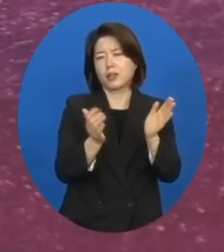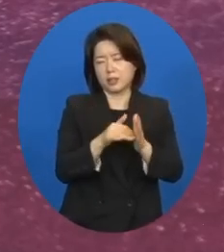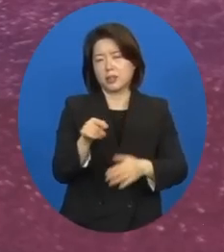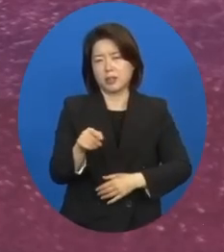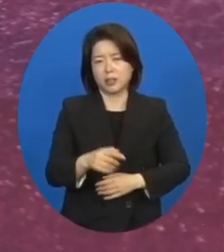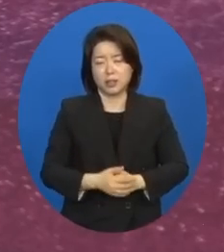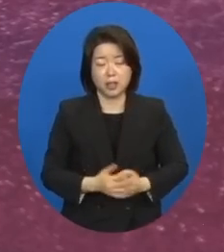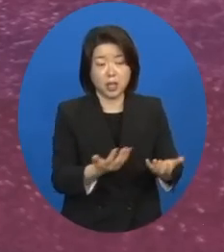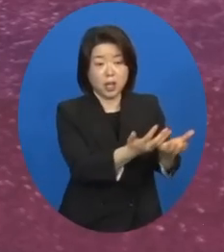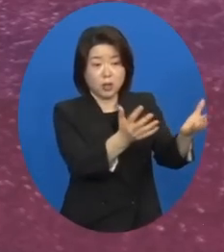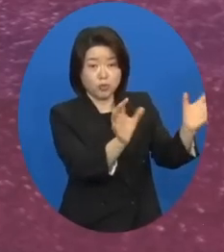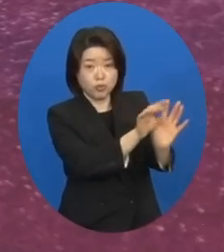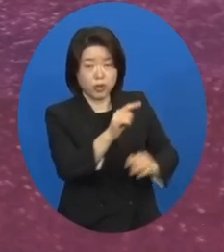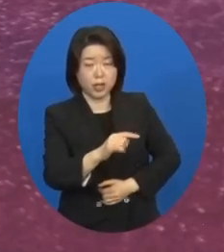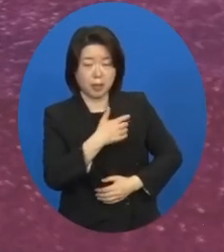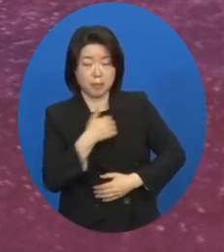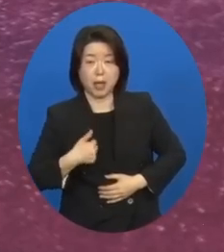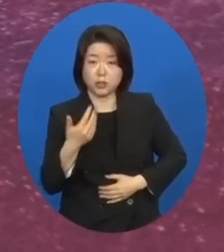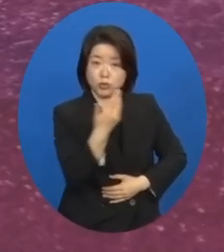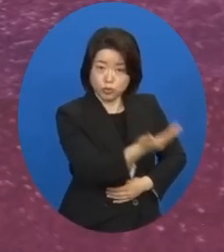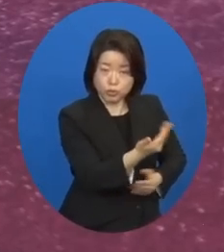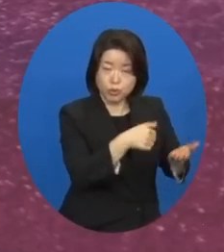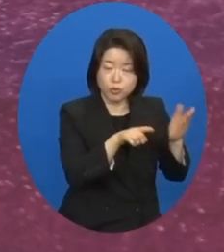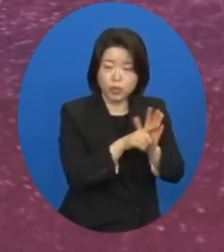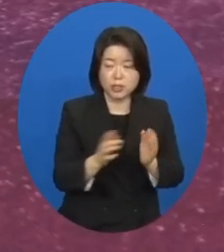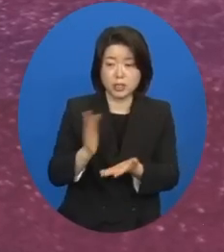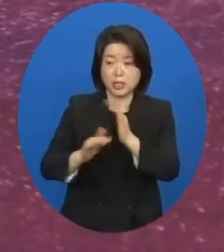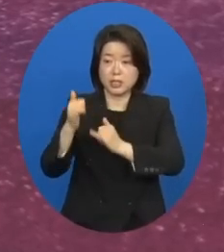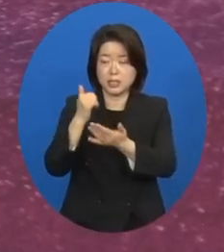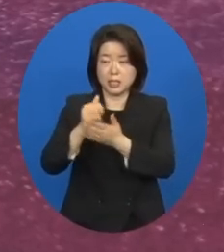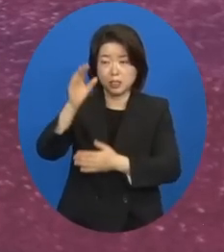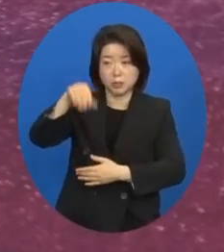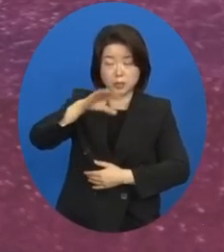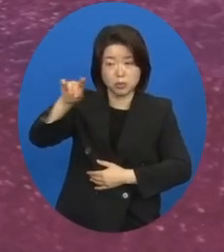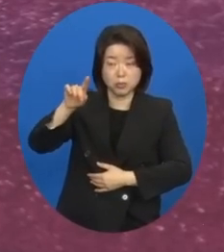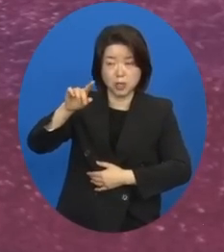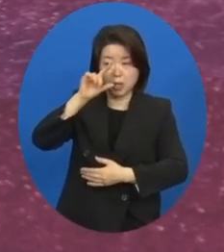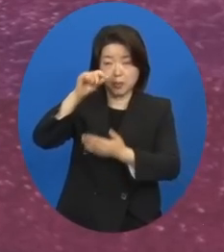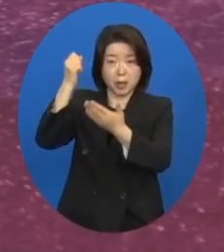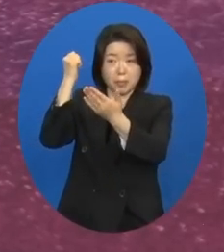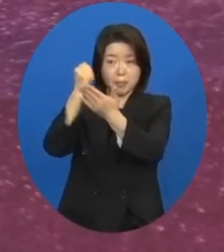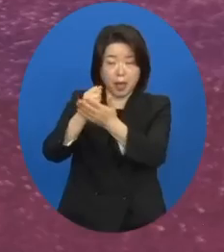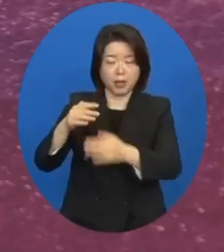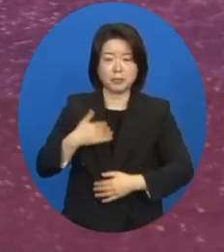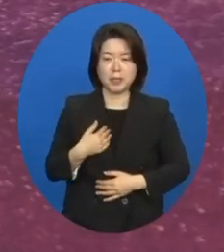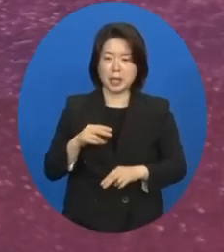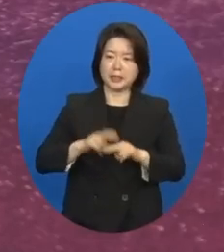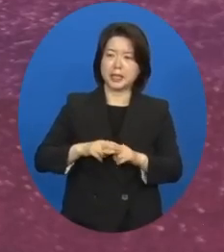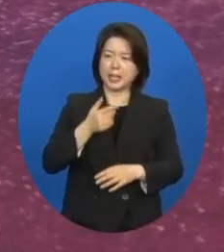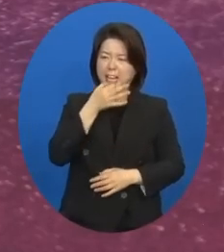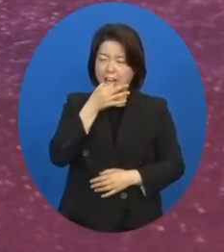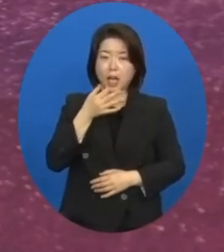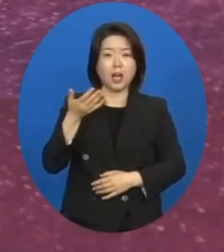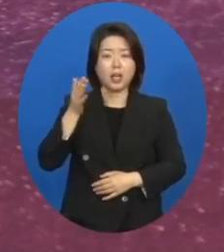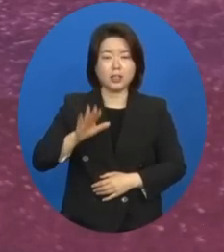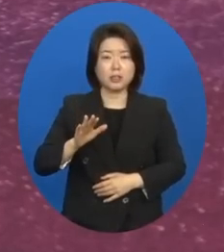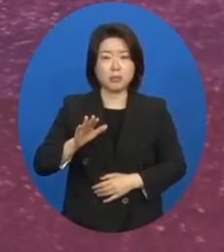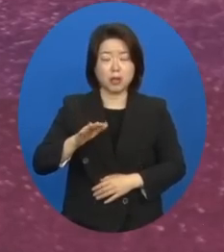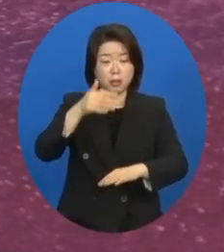주고자 예수님을 못 박으면서까지 자리를 고수하려고 했지만 결과는 아무것도 잃은 것이